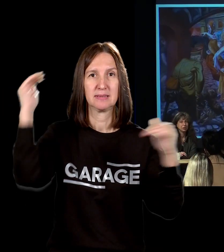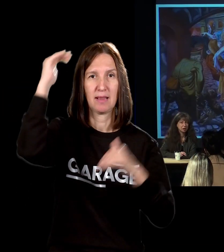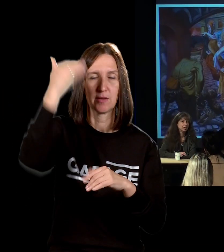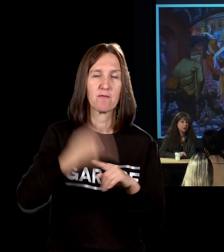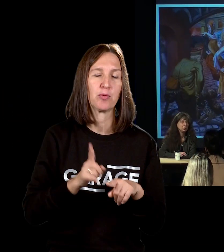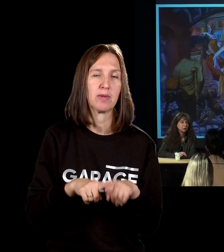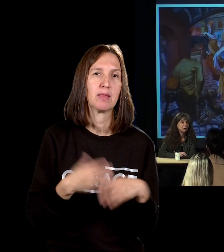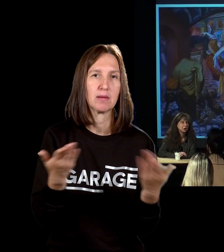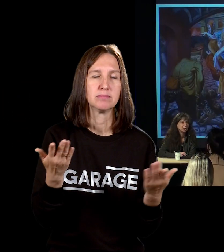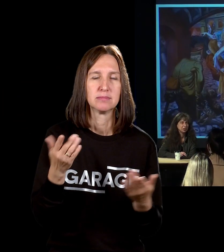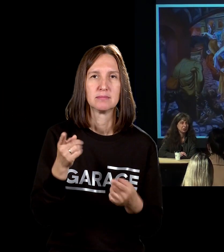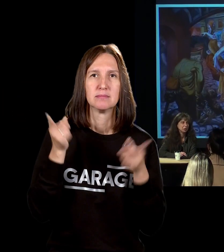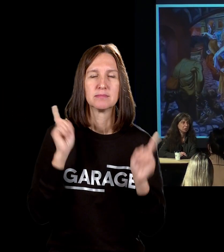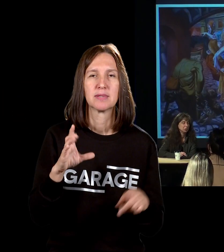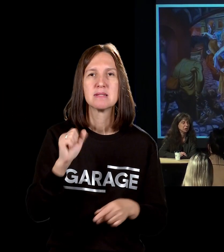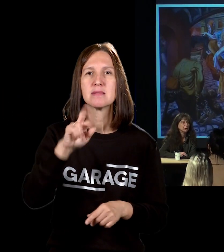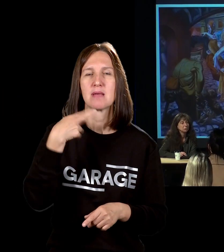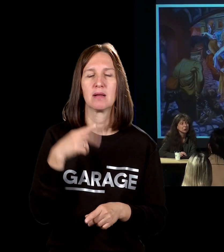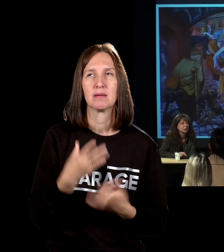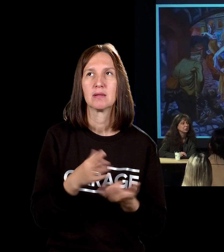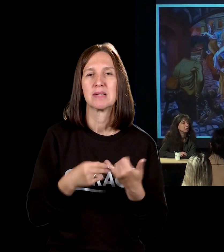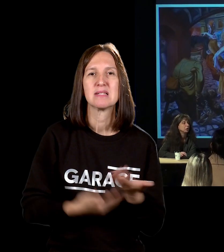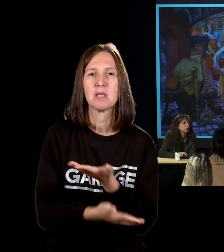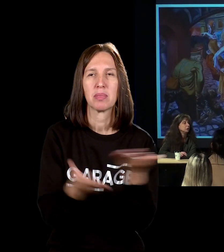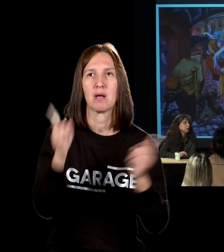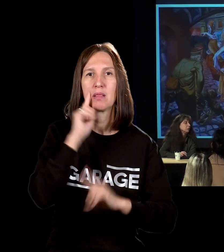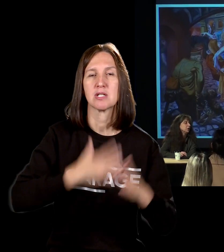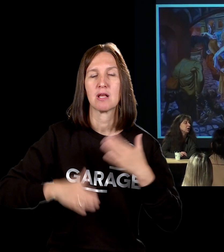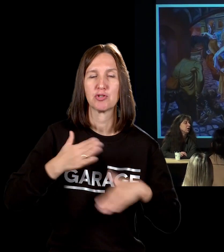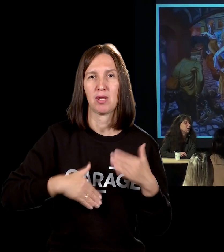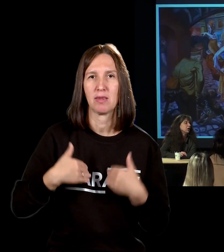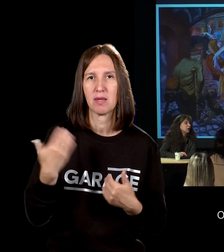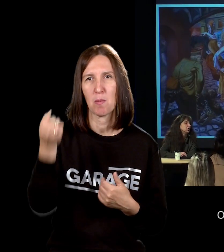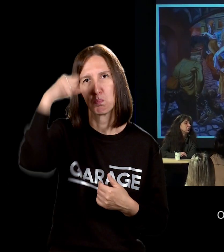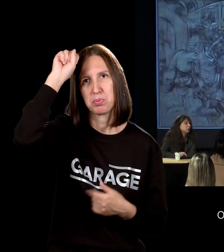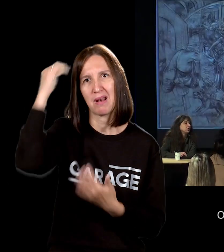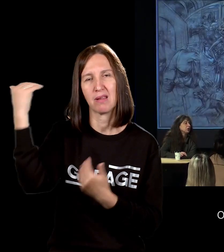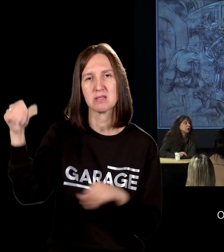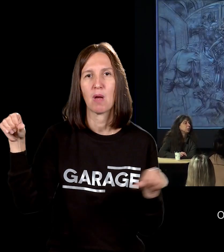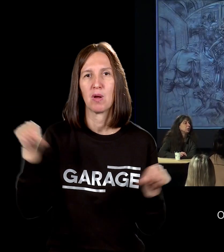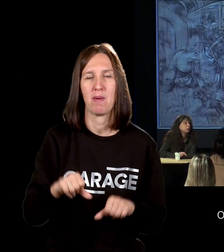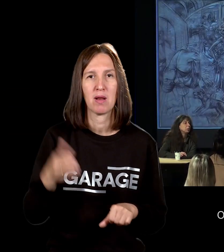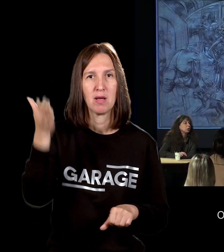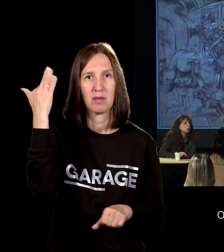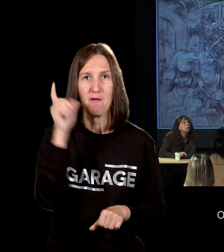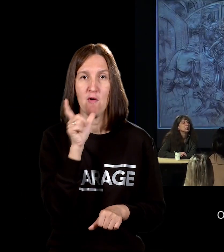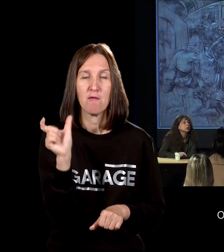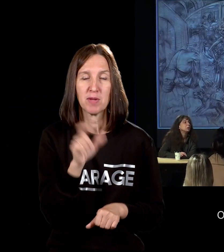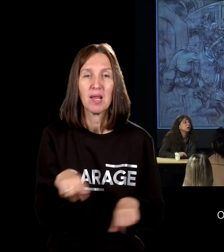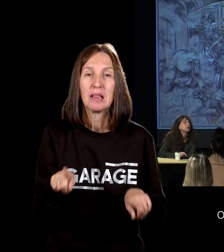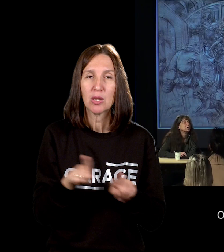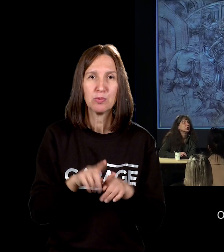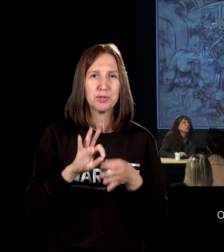изображающее вот этот садземных наслаждений, да, вот это в виде берлинского кабаре того времени. Опять-таки невероятно как бы,